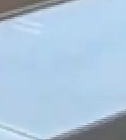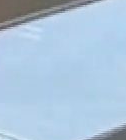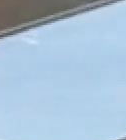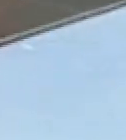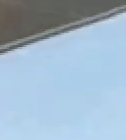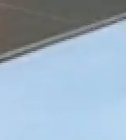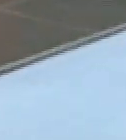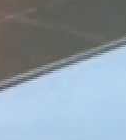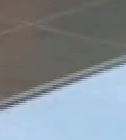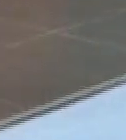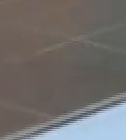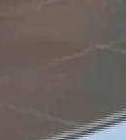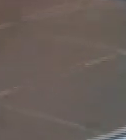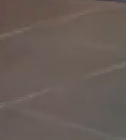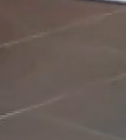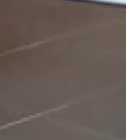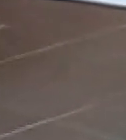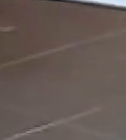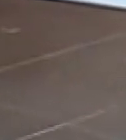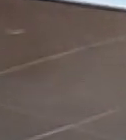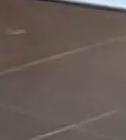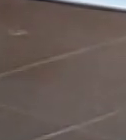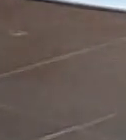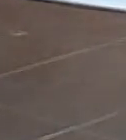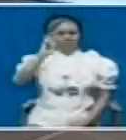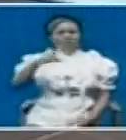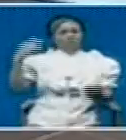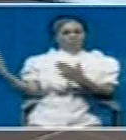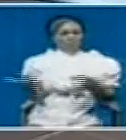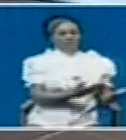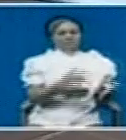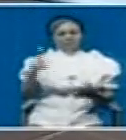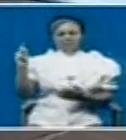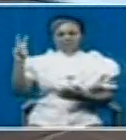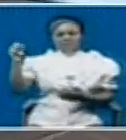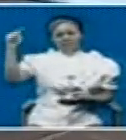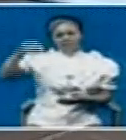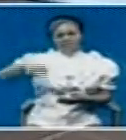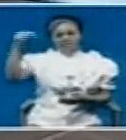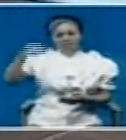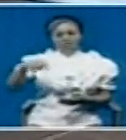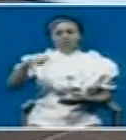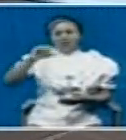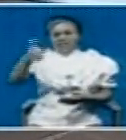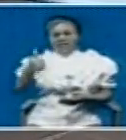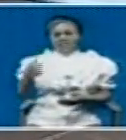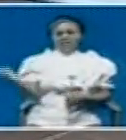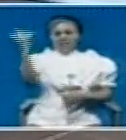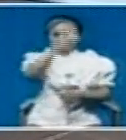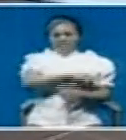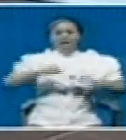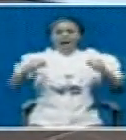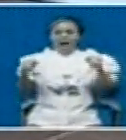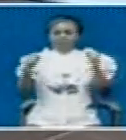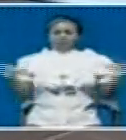na Mashirima Kapombe. Jambo mtazamaji na karibu kwa taarifa za KTN leo, ikiwa ni siku nyingine ambayo ni furaha